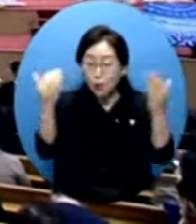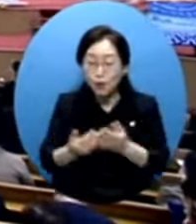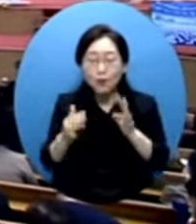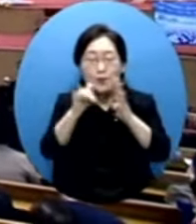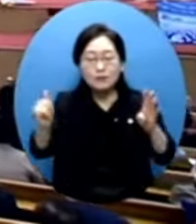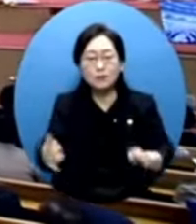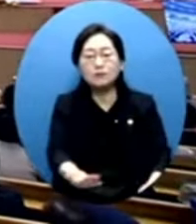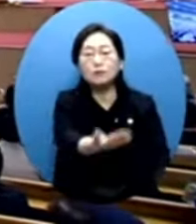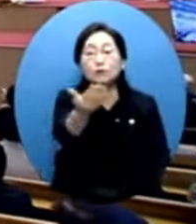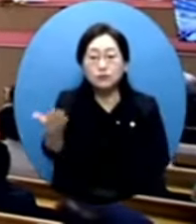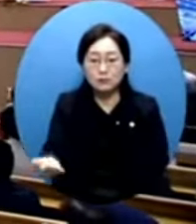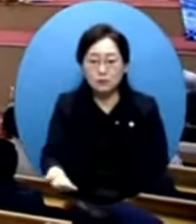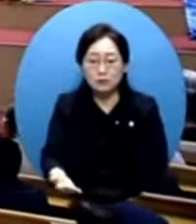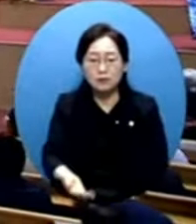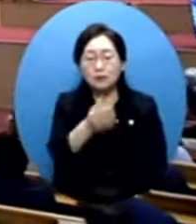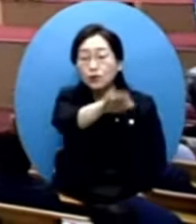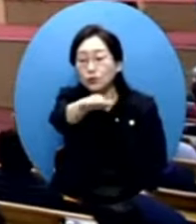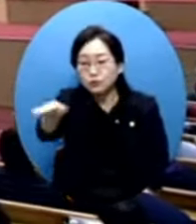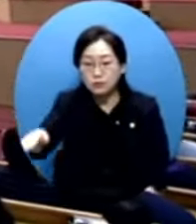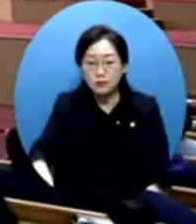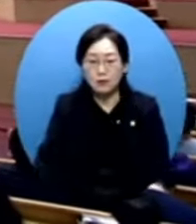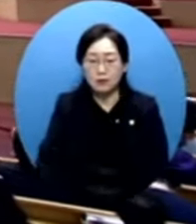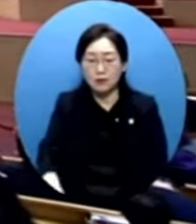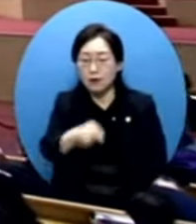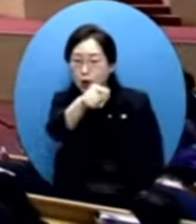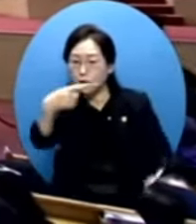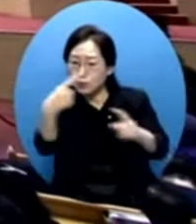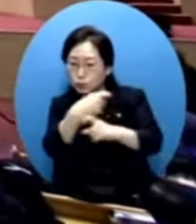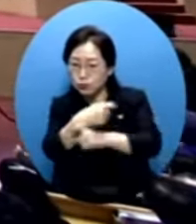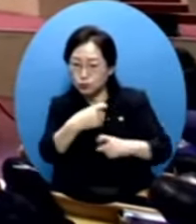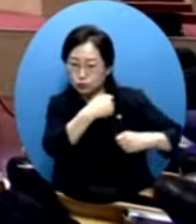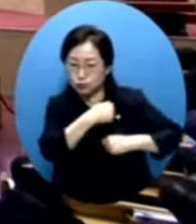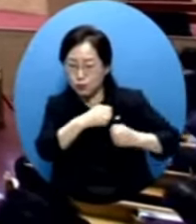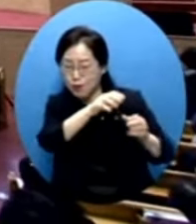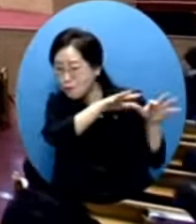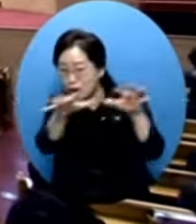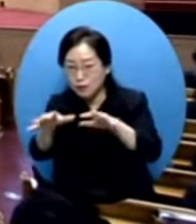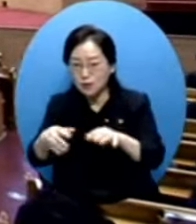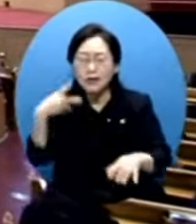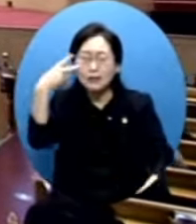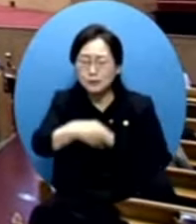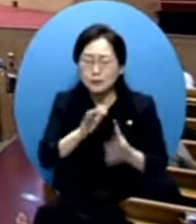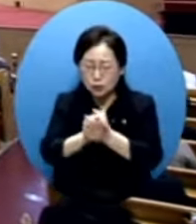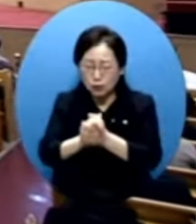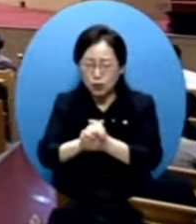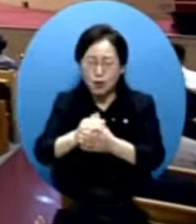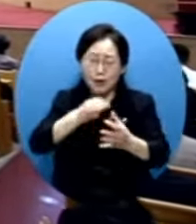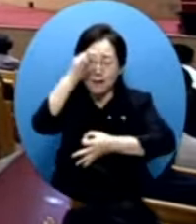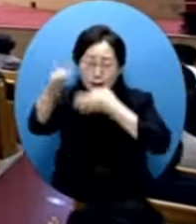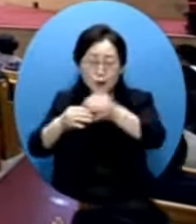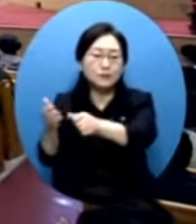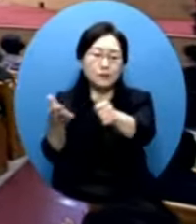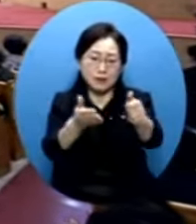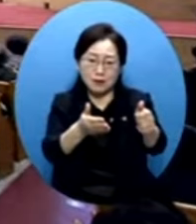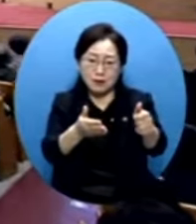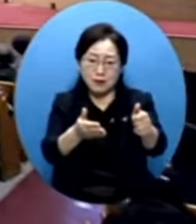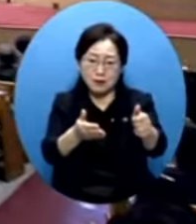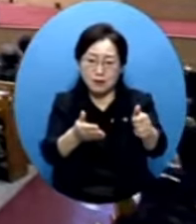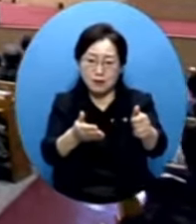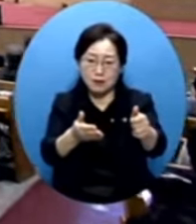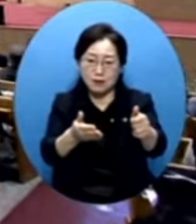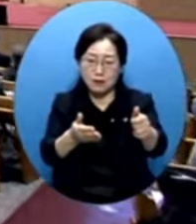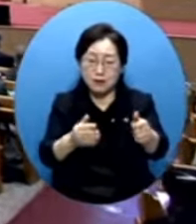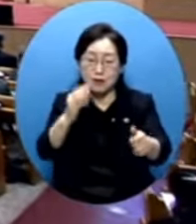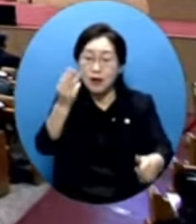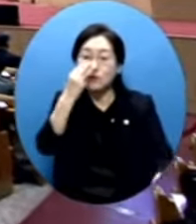백성의 백성들이 적이 쳐들어옵니다 금식하며 기도하며 주님께 부르시다 그래서 저들이